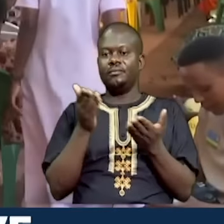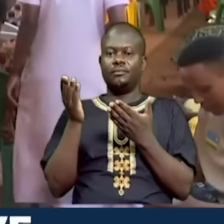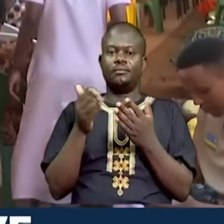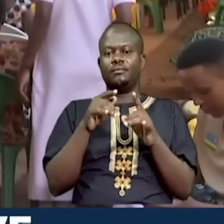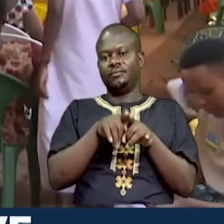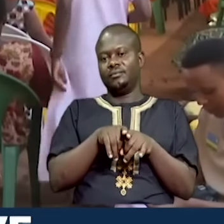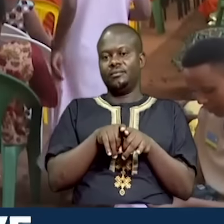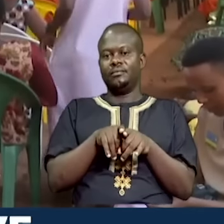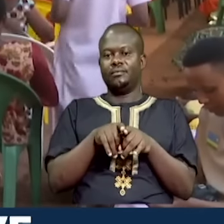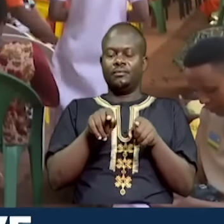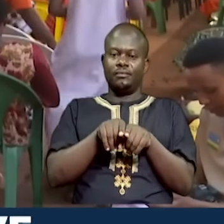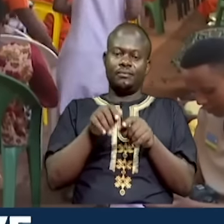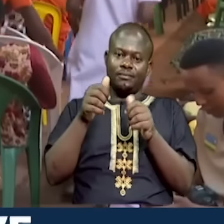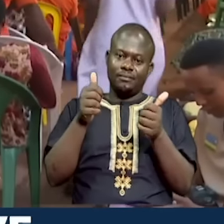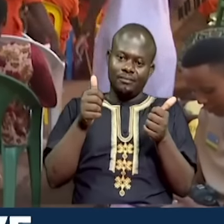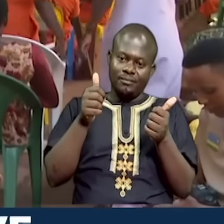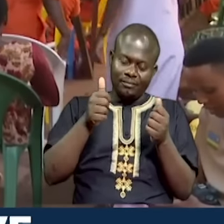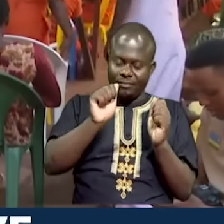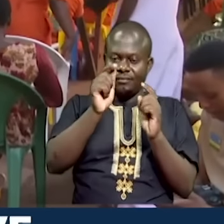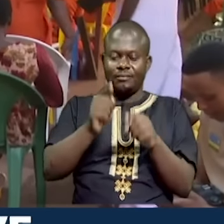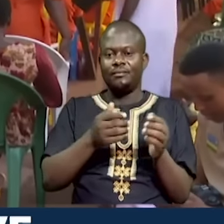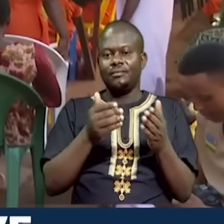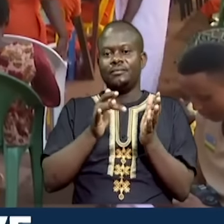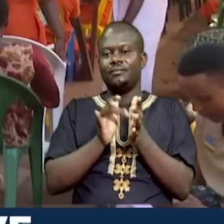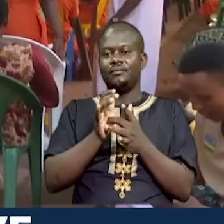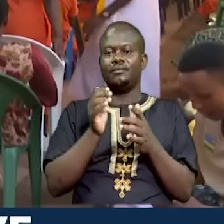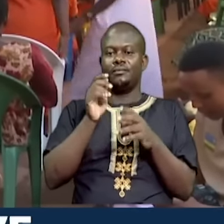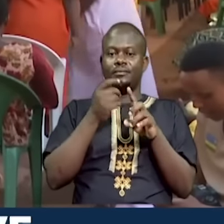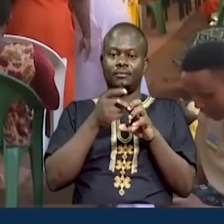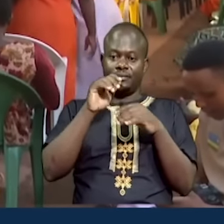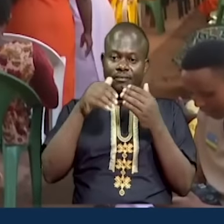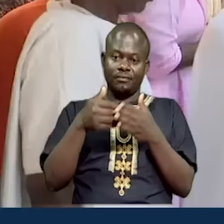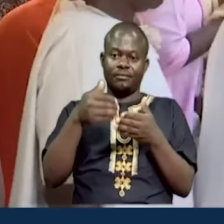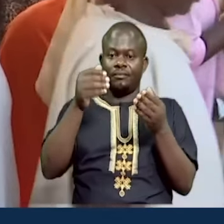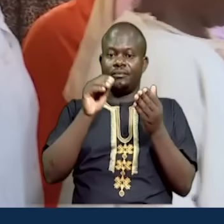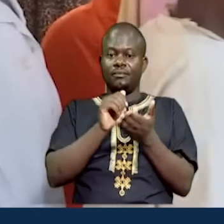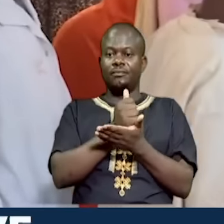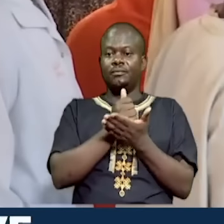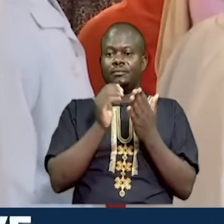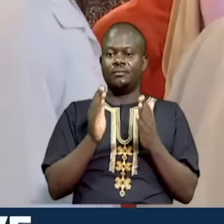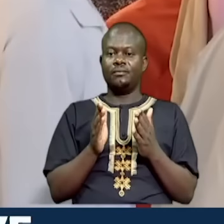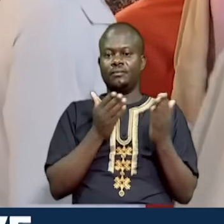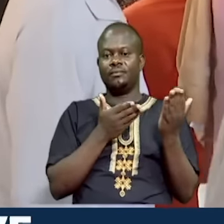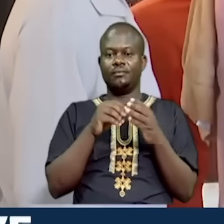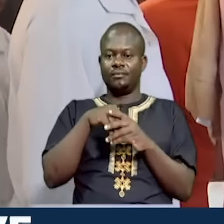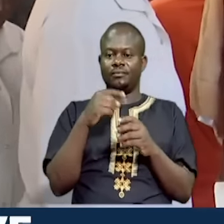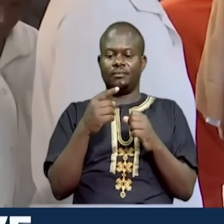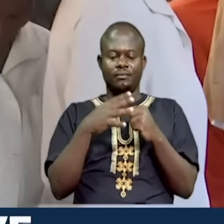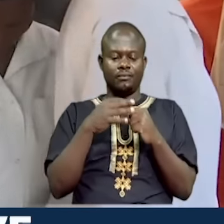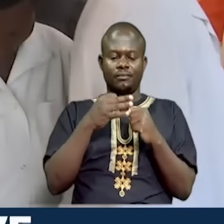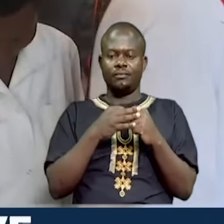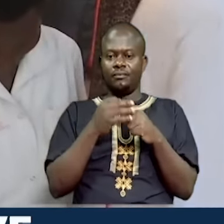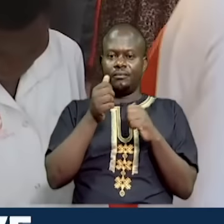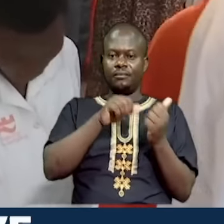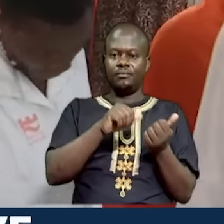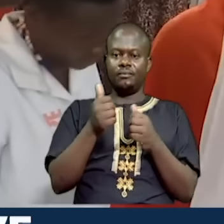nka mwene se uje abagana kandi yarakire Yesu abavuye hano rero tubaha ibyangombwa mu bakiriwe harimo 198 babatijwe kuri